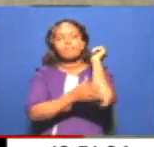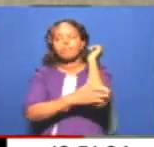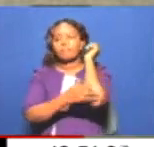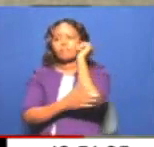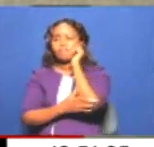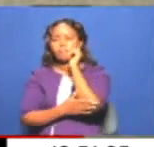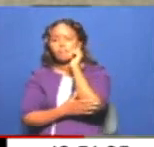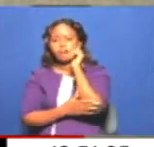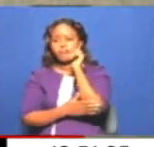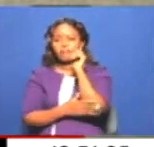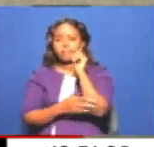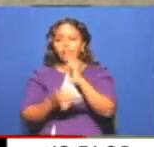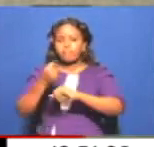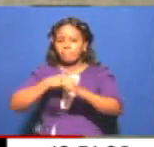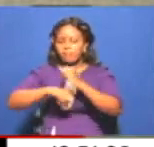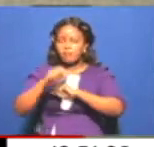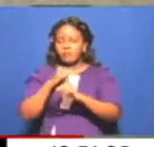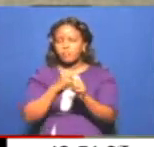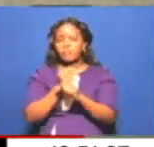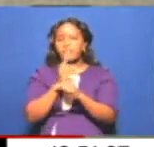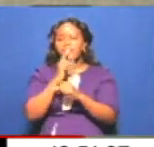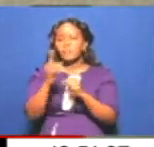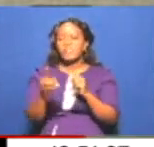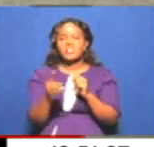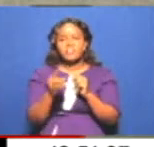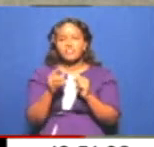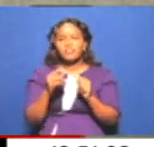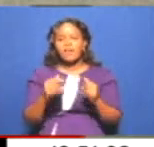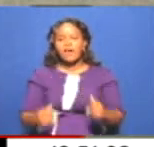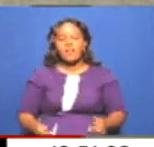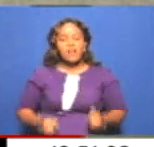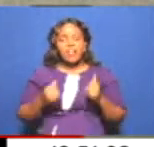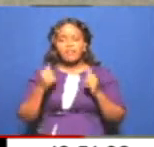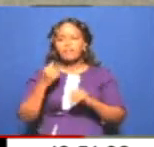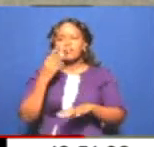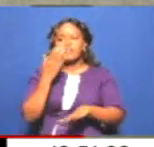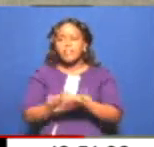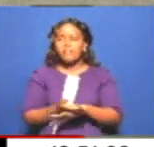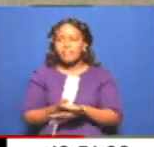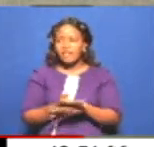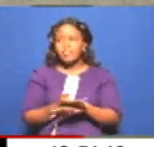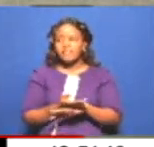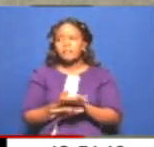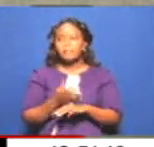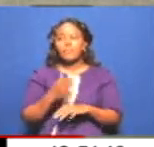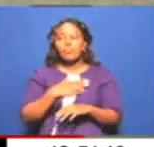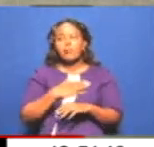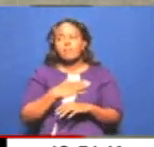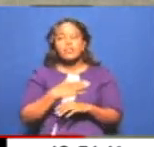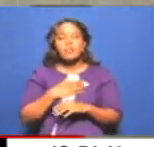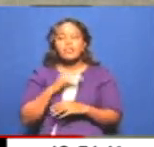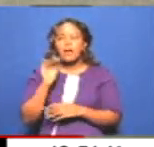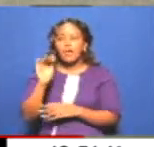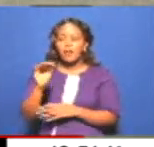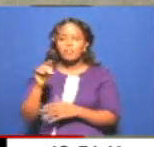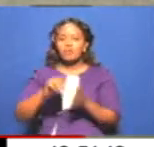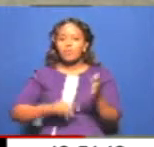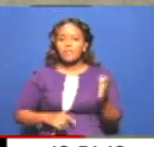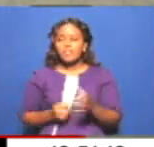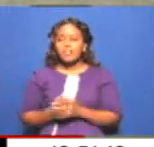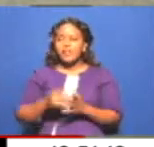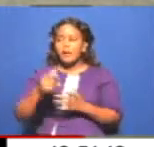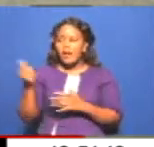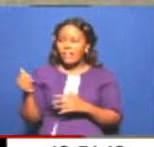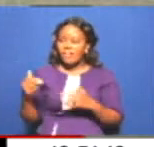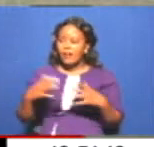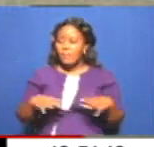kuhakikisha kwamba maisha yetu sio mazuri. Kwa hivyo mimi ninge promote sana wengine watokezee pia